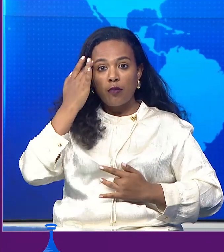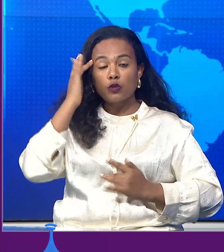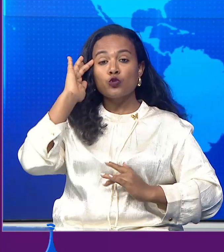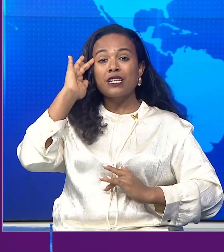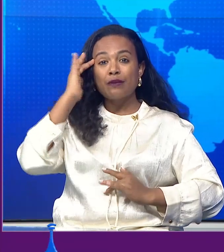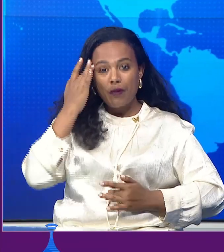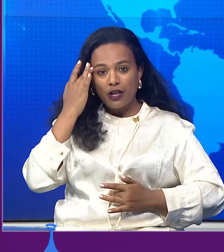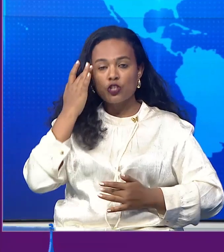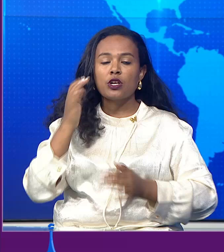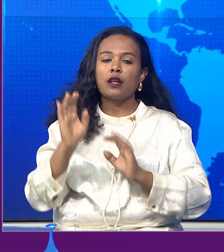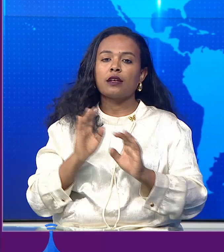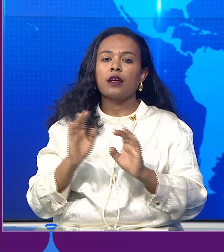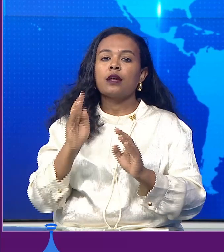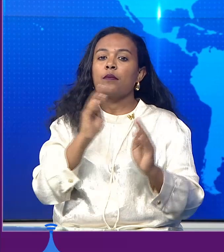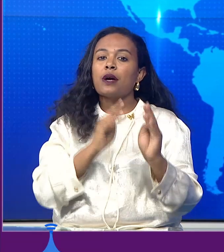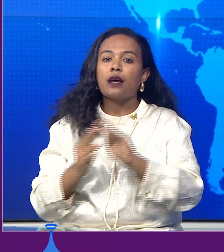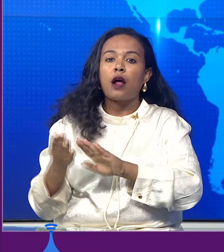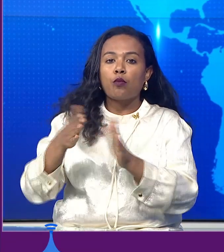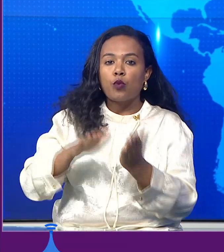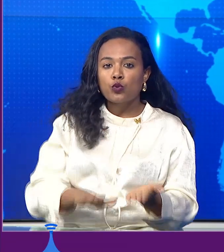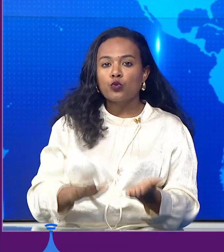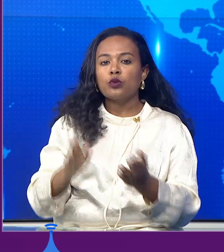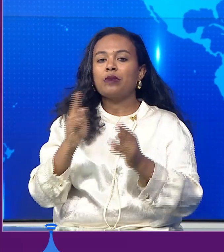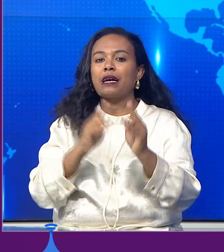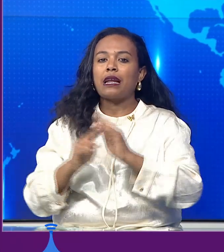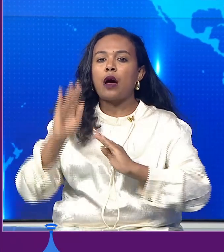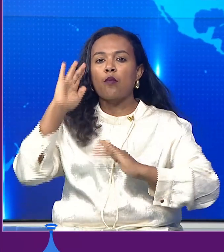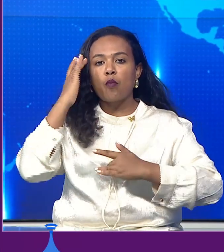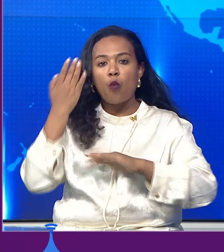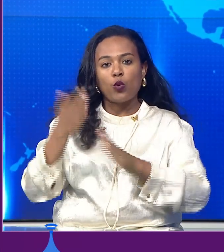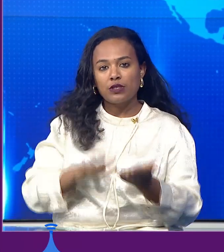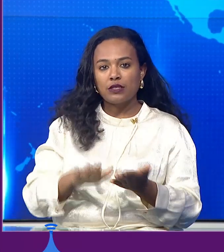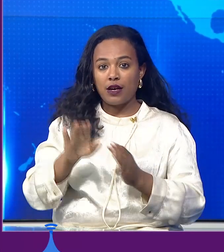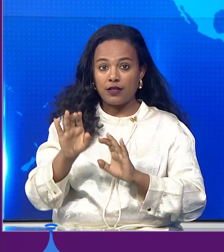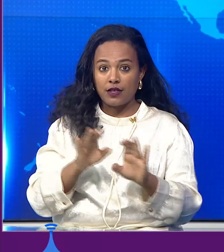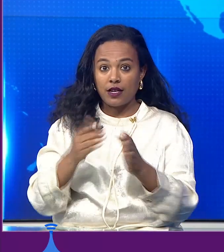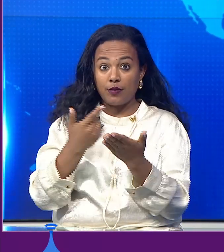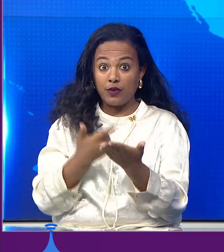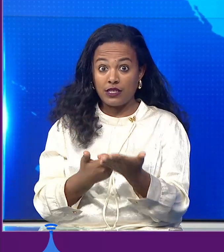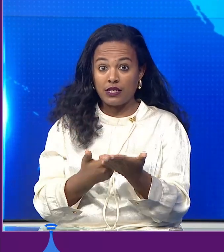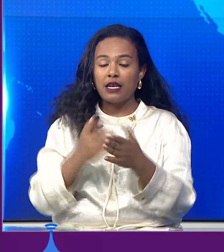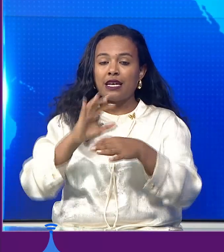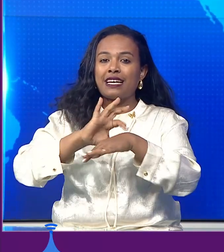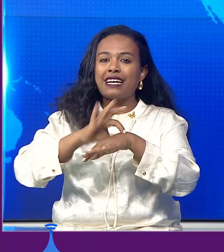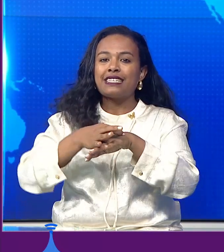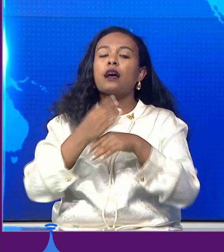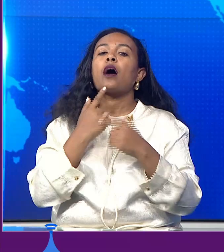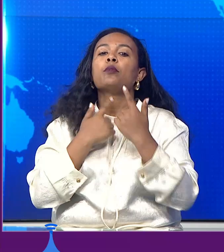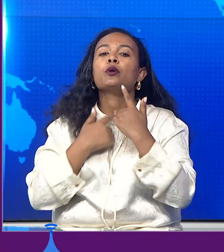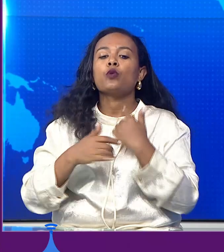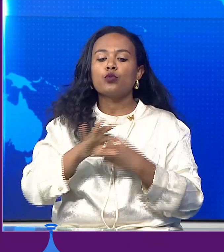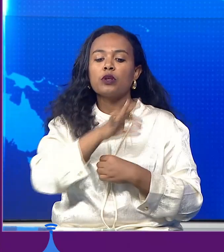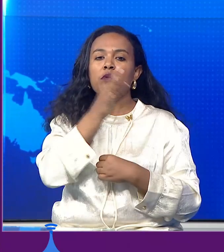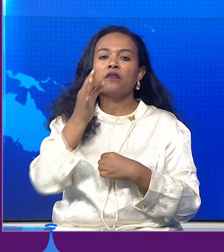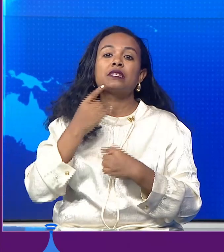አድርገን መከራ ሞቱን መከራ ሞታችን አድርገን በዚህ ከስጋ ምኞት ወደ መንፈስ